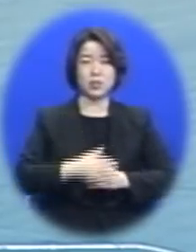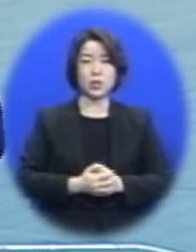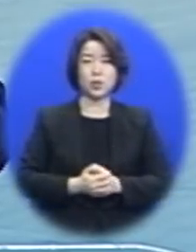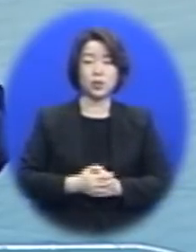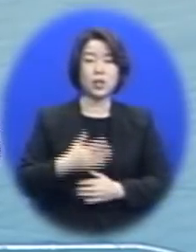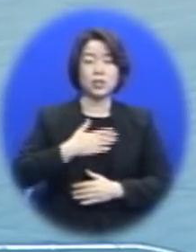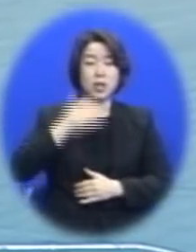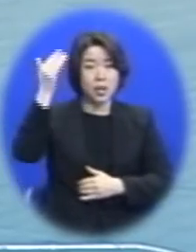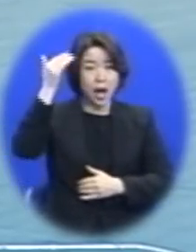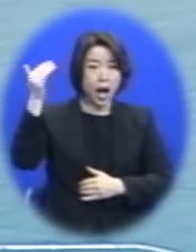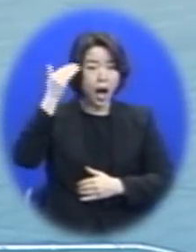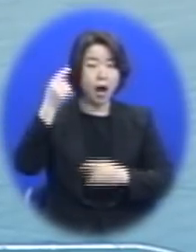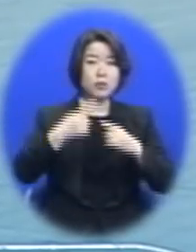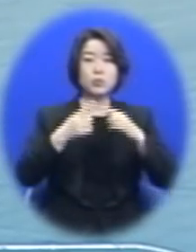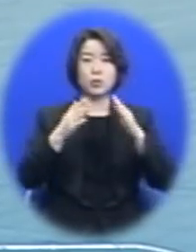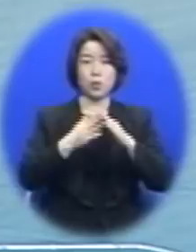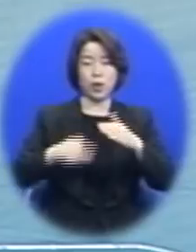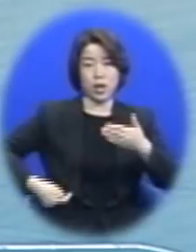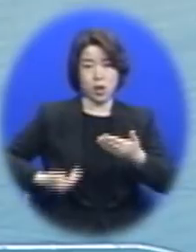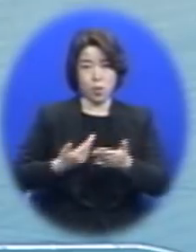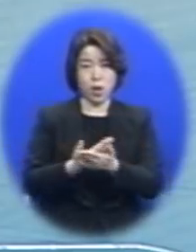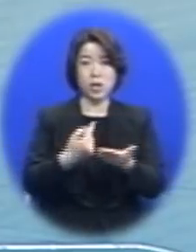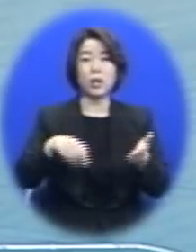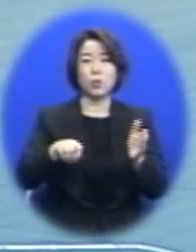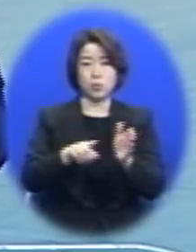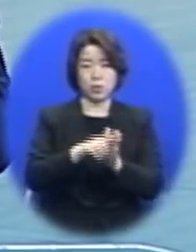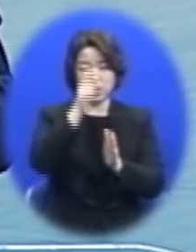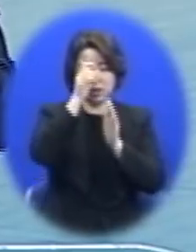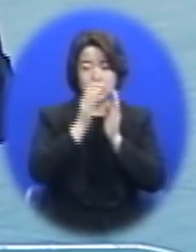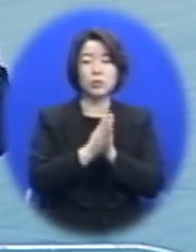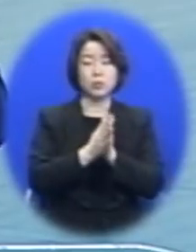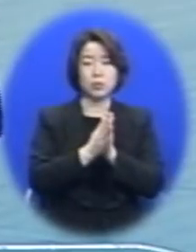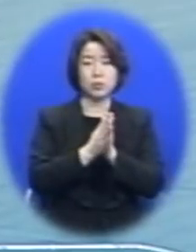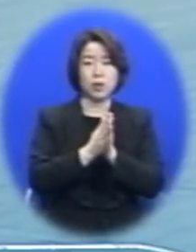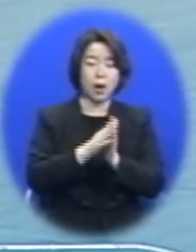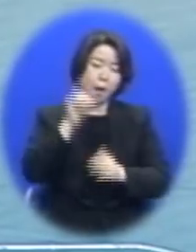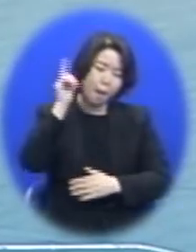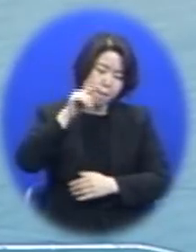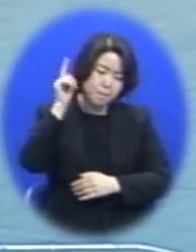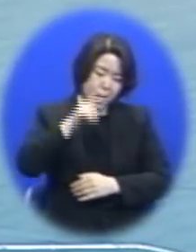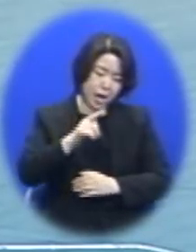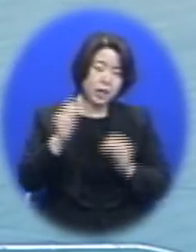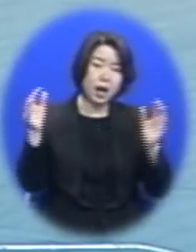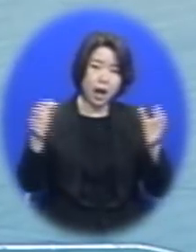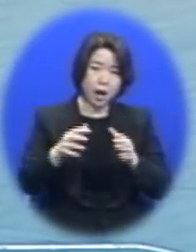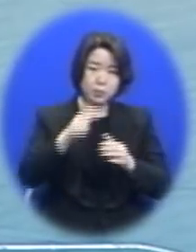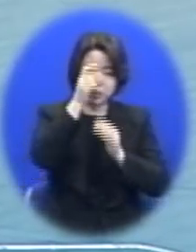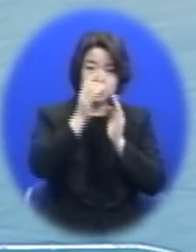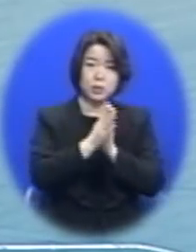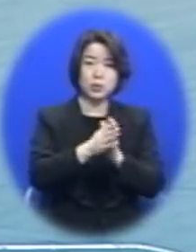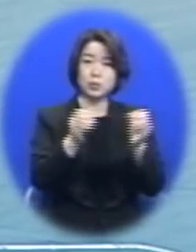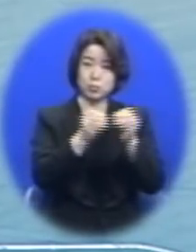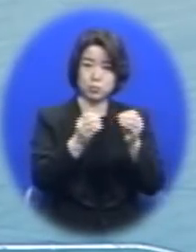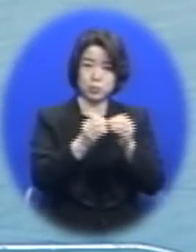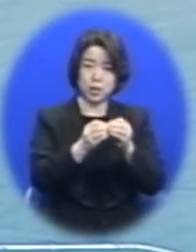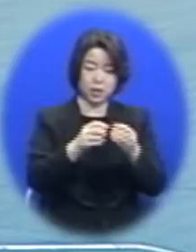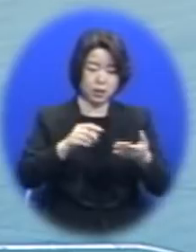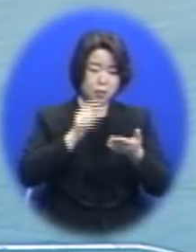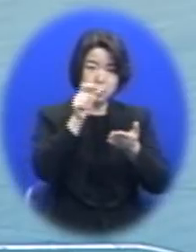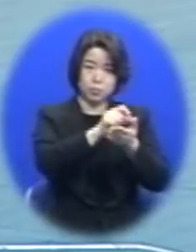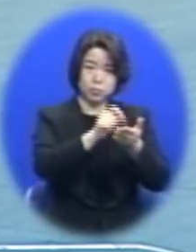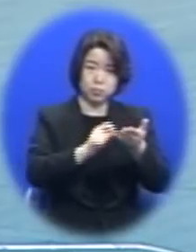한국교회의 회개를 위해서 기도하고 있습니다 매일 저녁에 팝 매일 합심기도 문에도 나갑니다